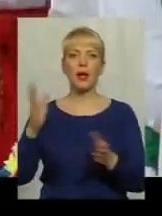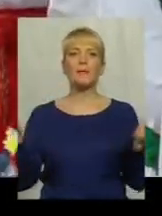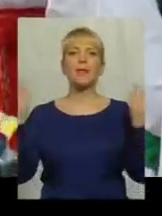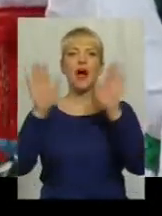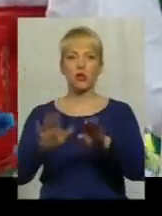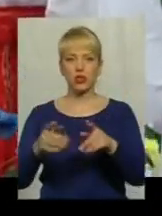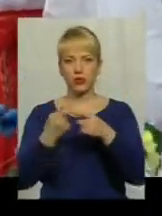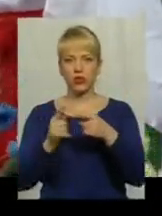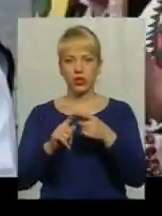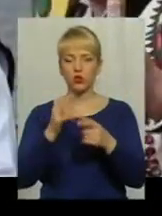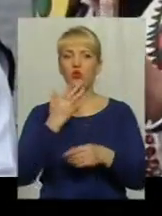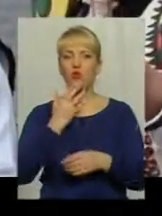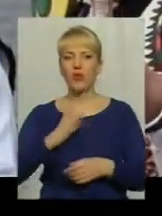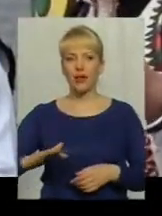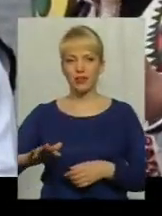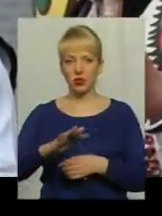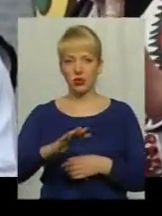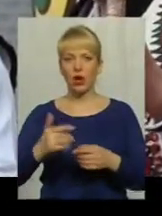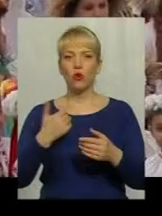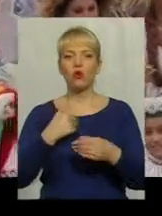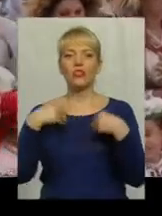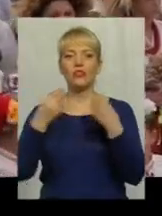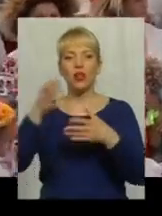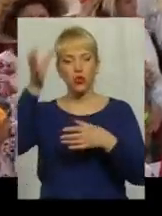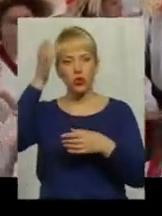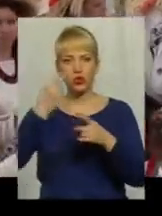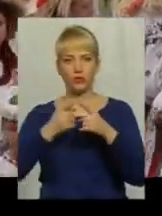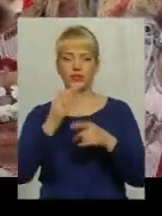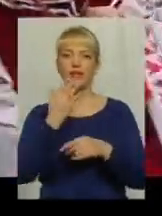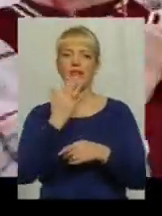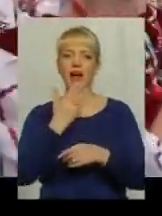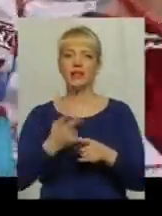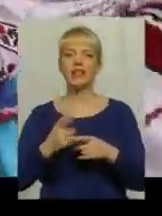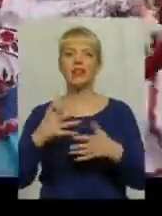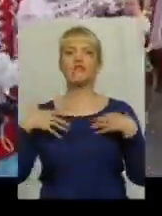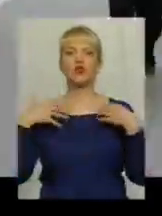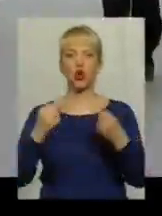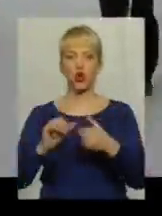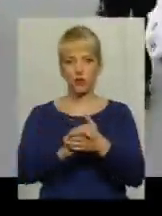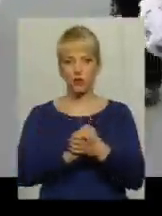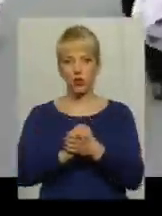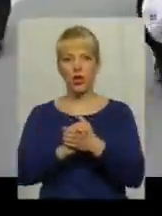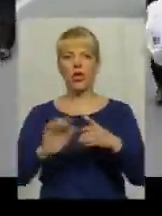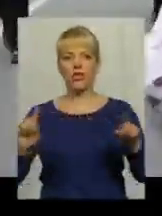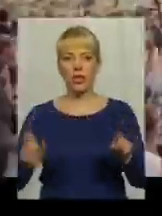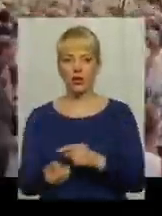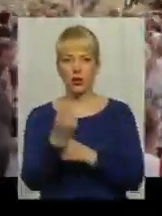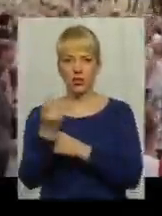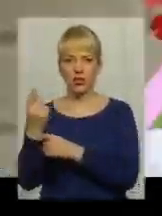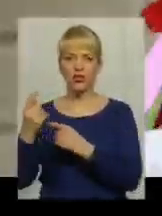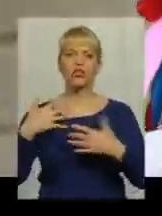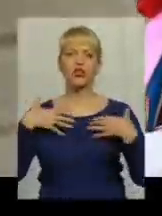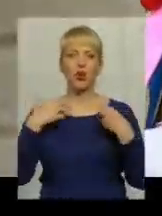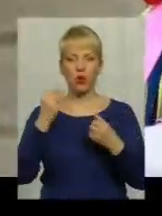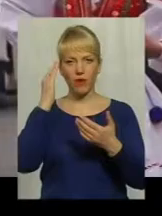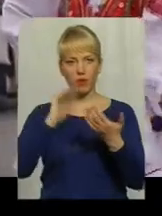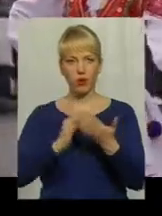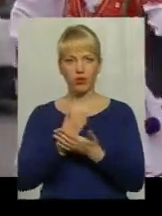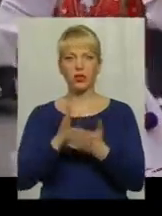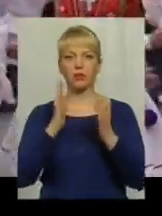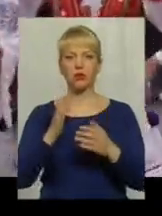бо хоче дати розум цій нації. І в здоровому суспільстві народяться здорові політики, народяться здорові керівники